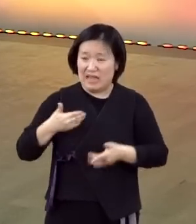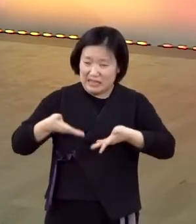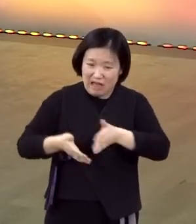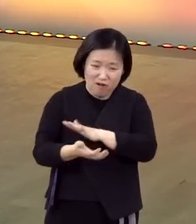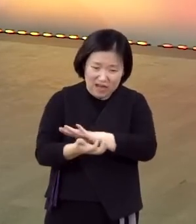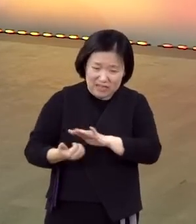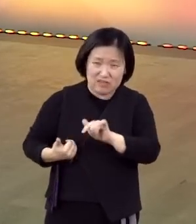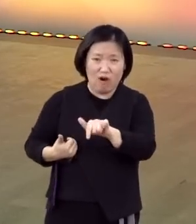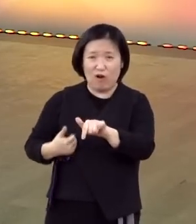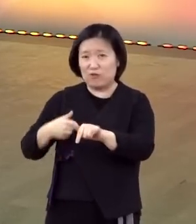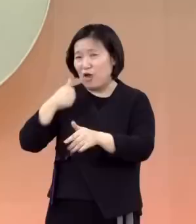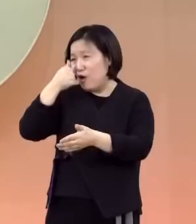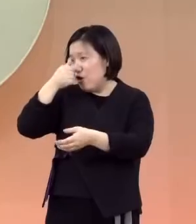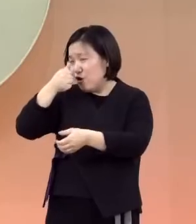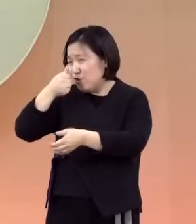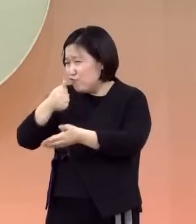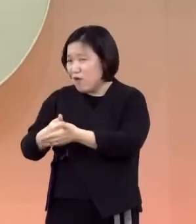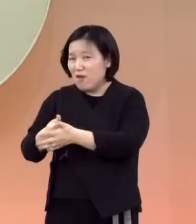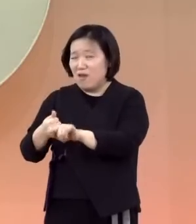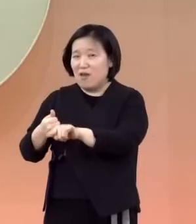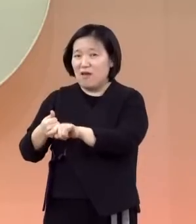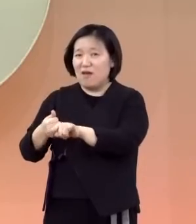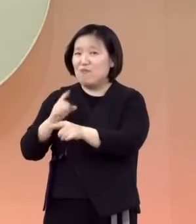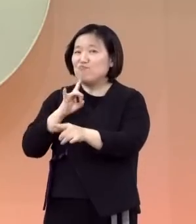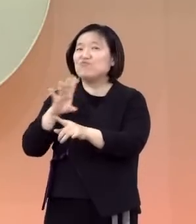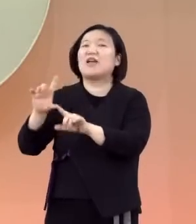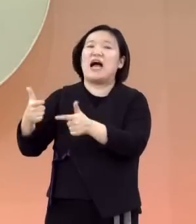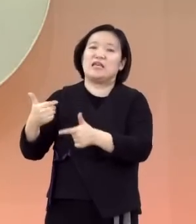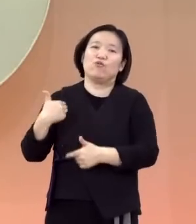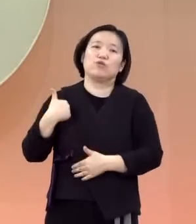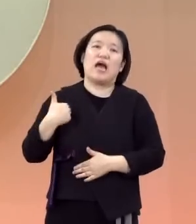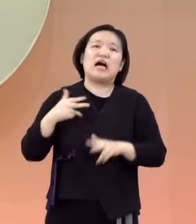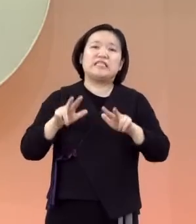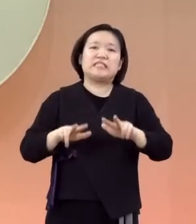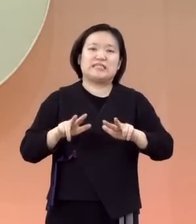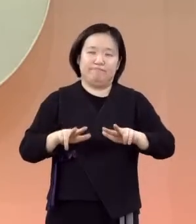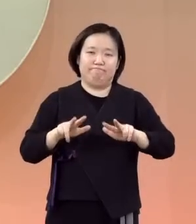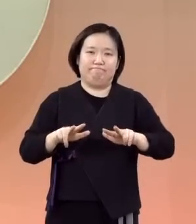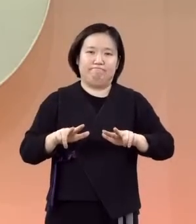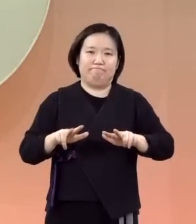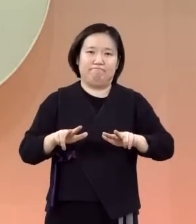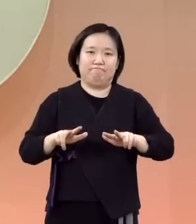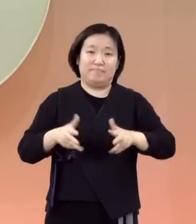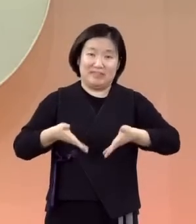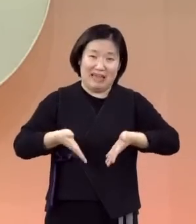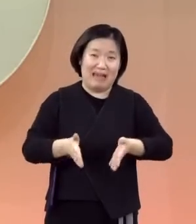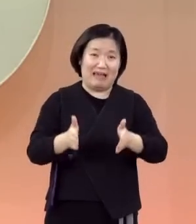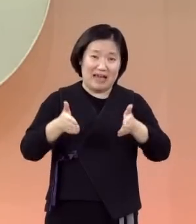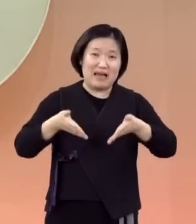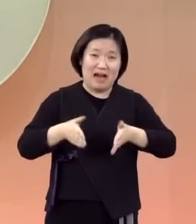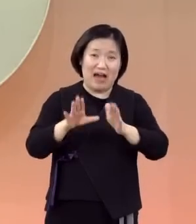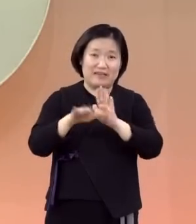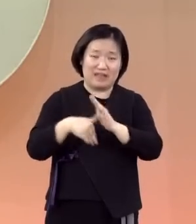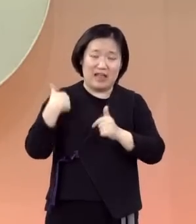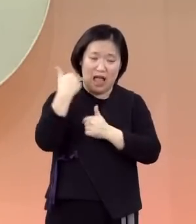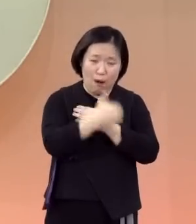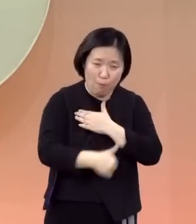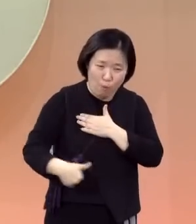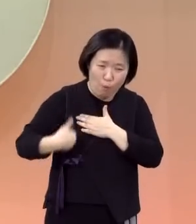알지못하는전생의업보는차치하고서라도,오직 이생에서만